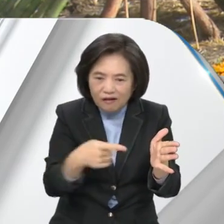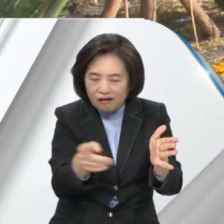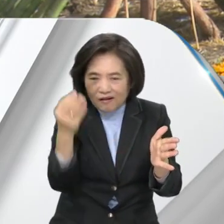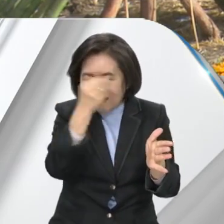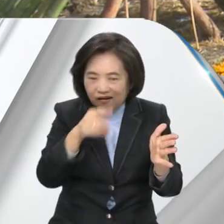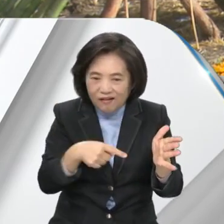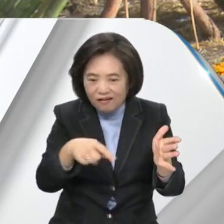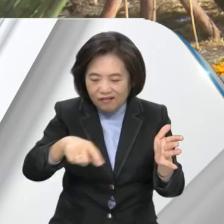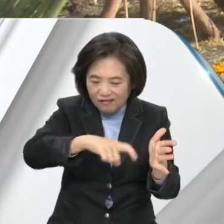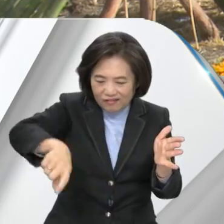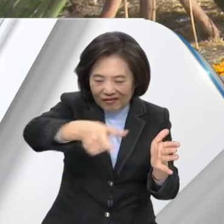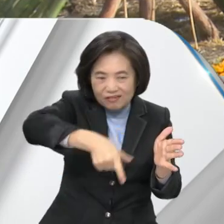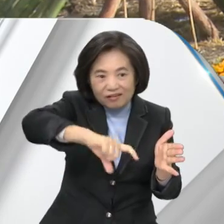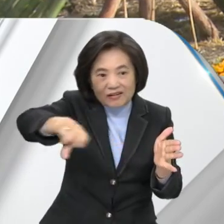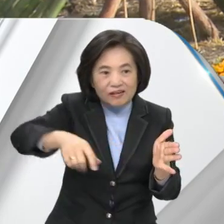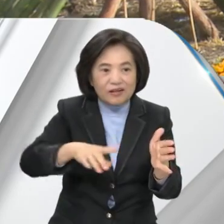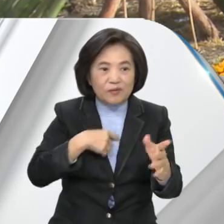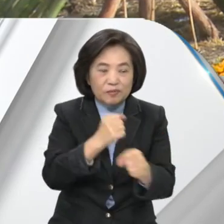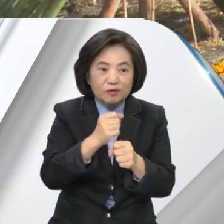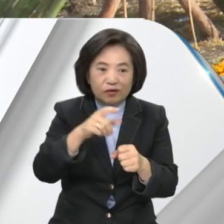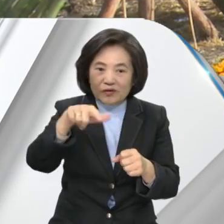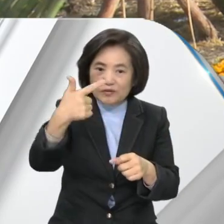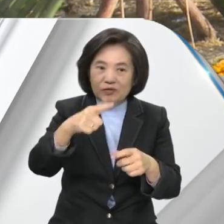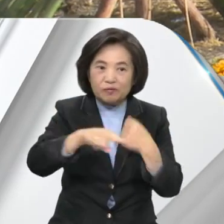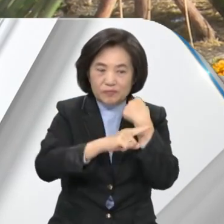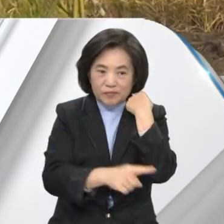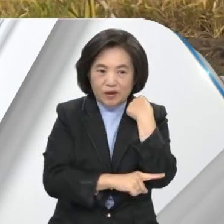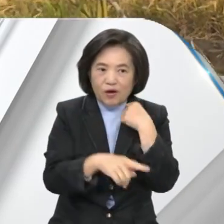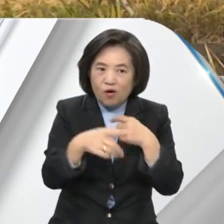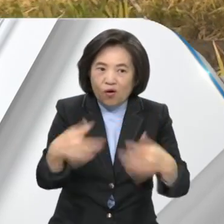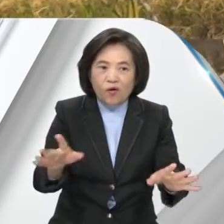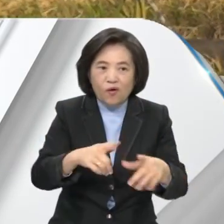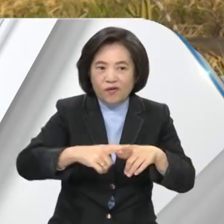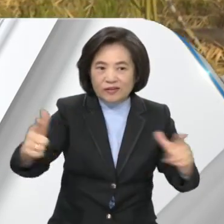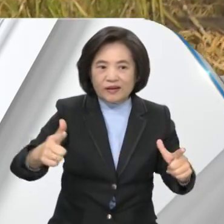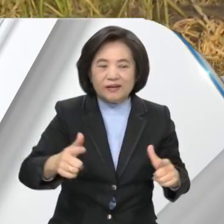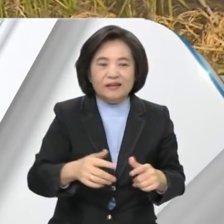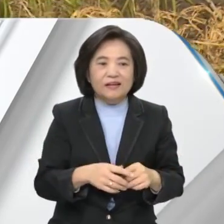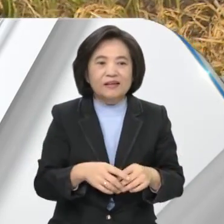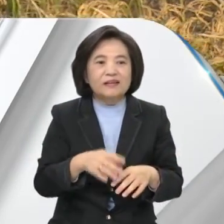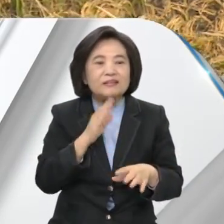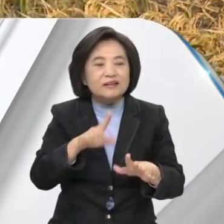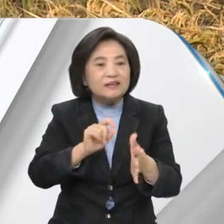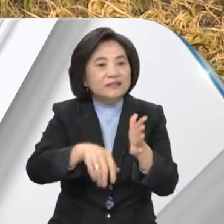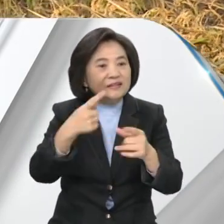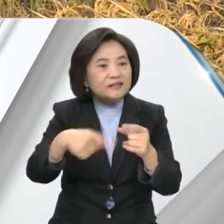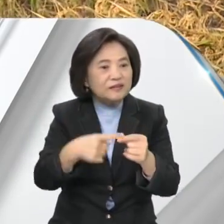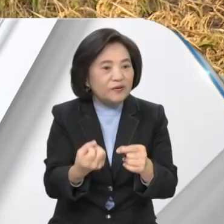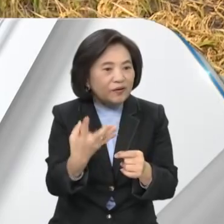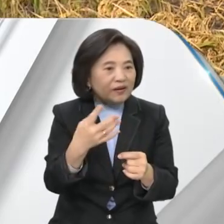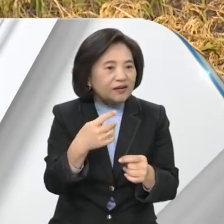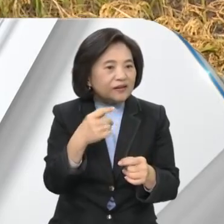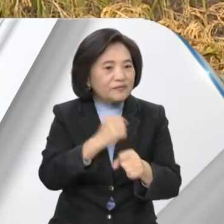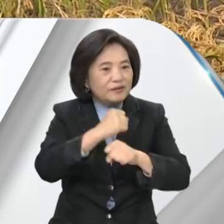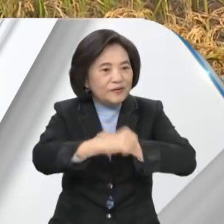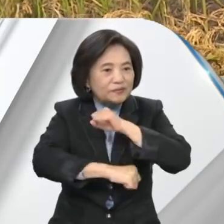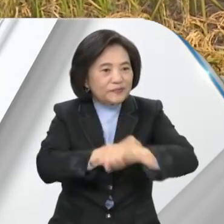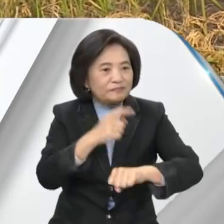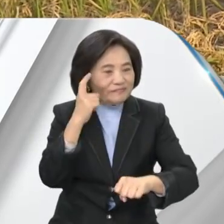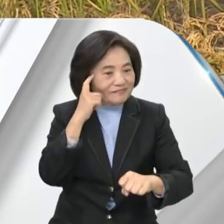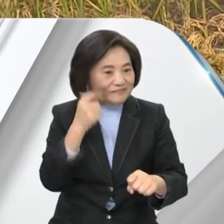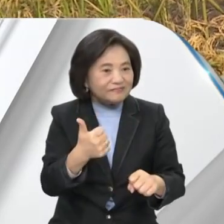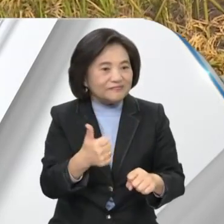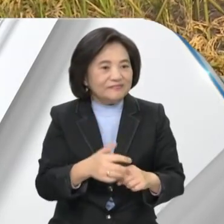只，差不多有600平左右。 我觉得竹东嘉年华、大田嘉年华办